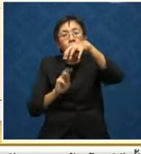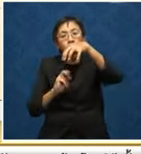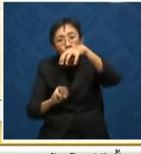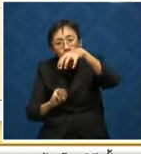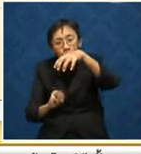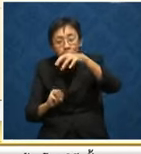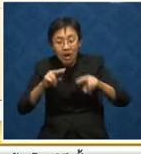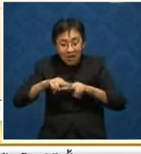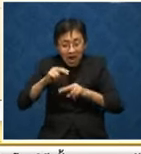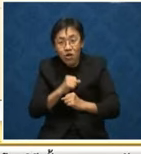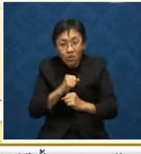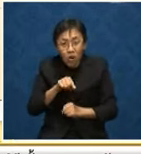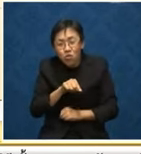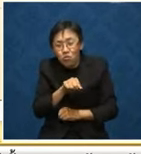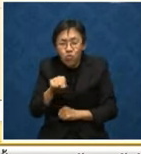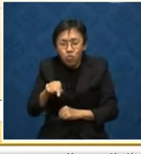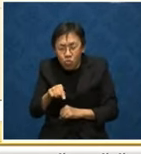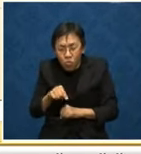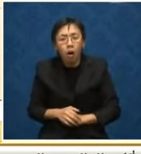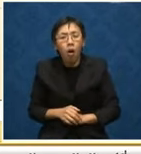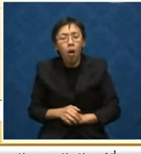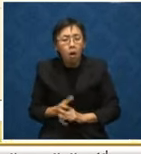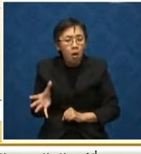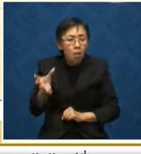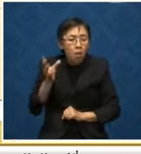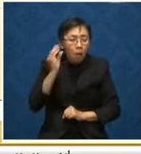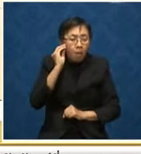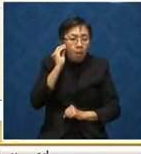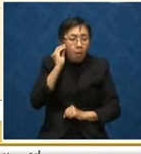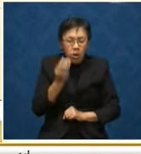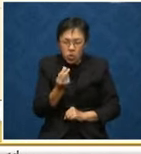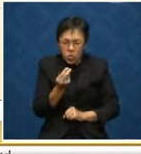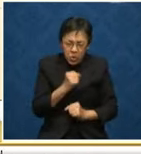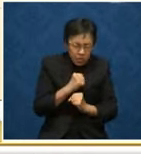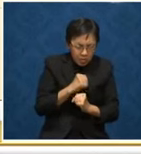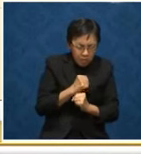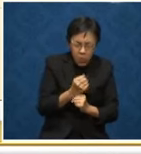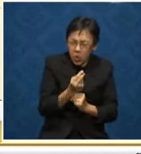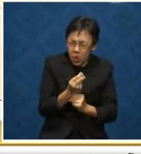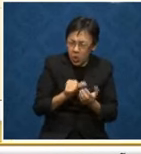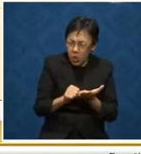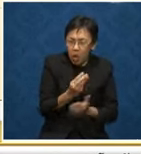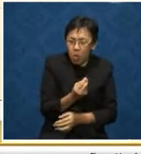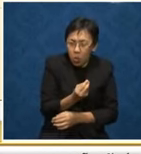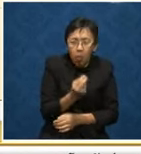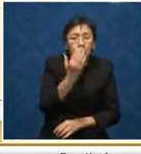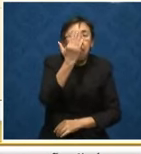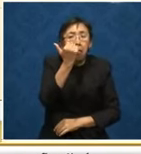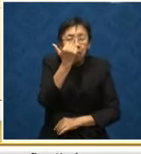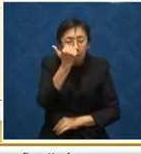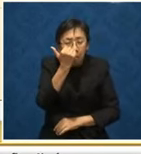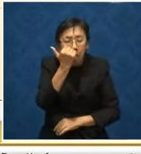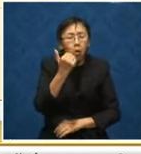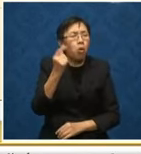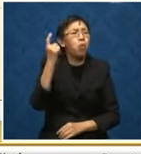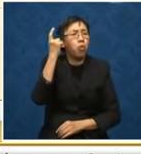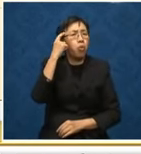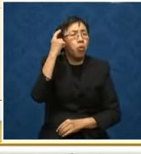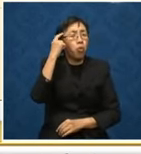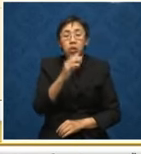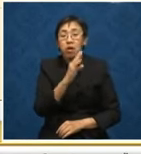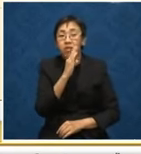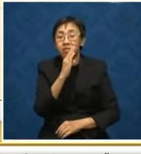านั่งอยู่นะครับเขาก็จะรีบไปดำเนินการในส่วนนั้นนะครับเพราะว่าเขาก็รู้ว่าถ้